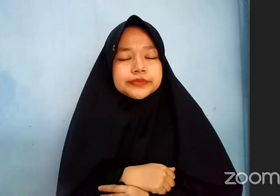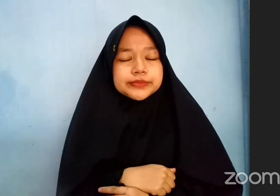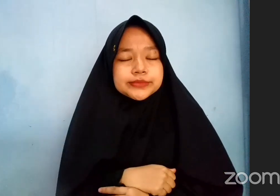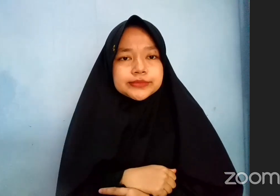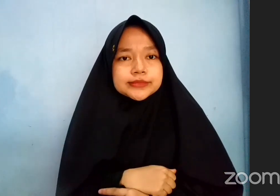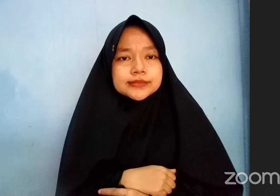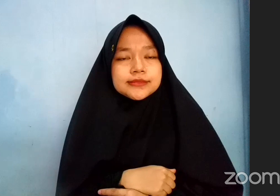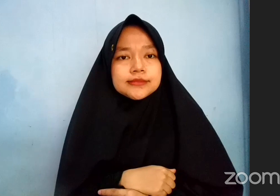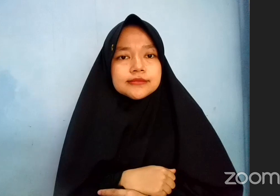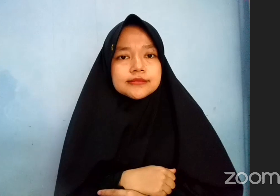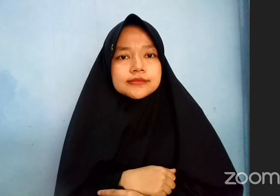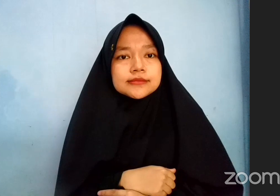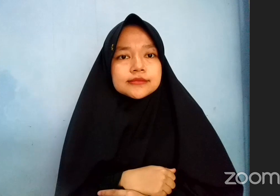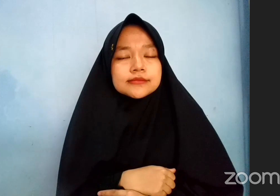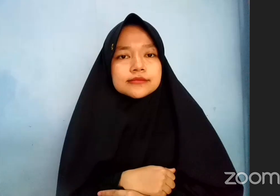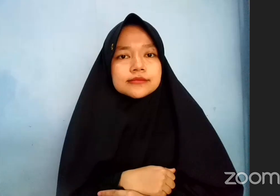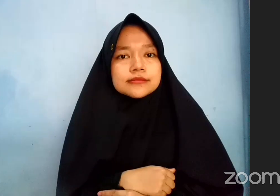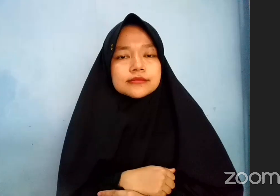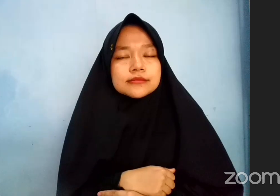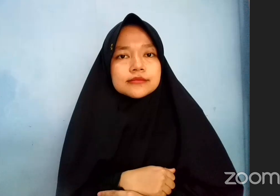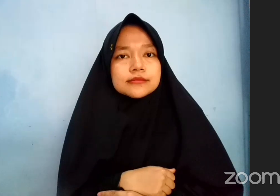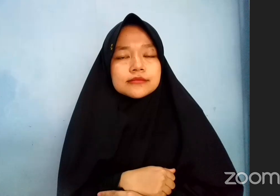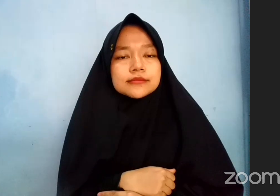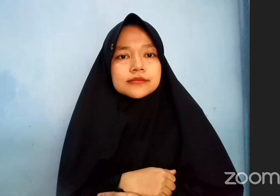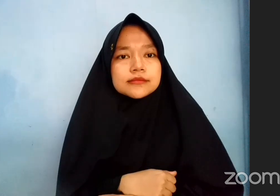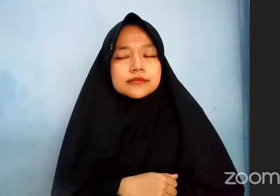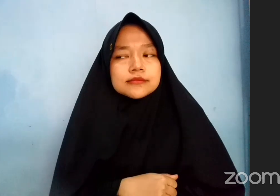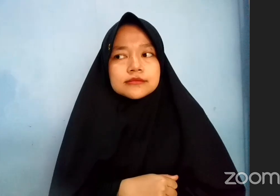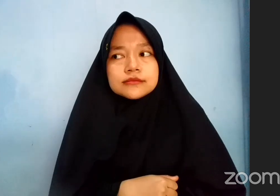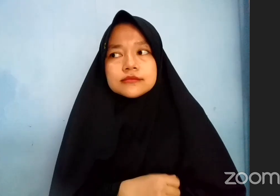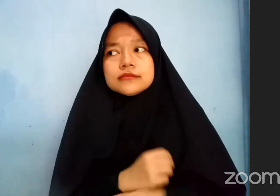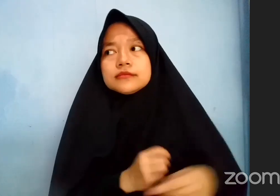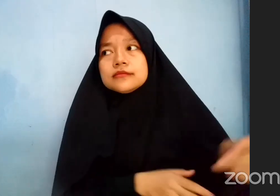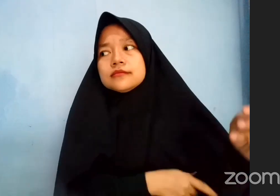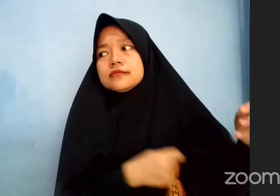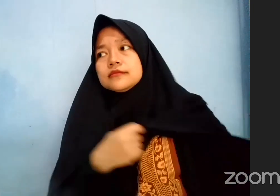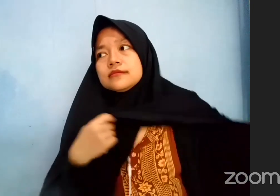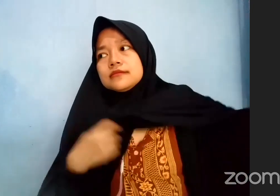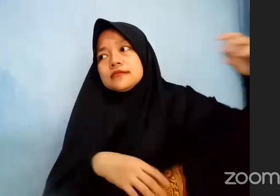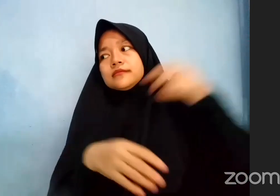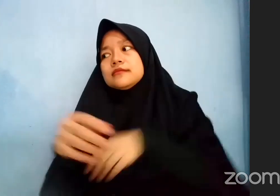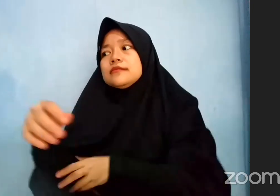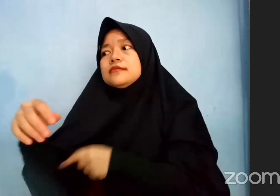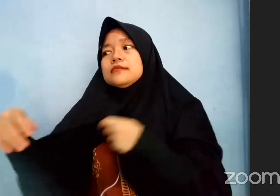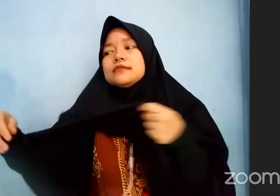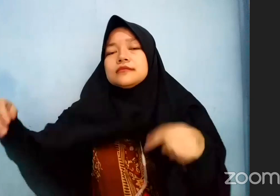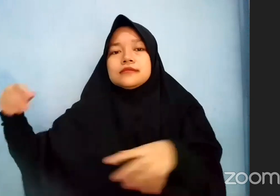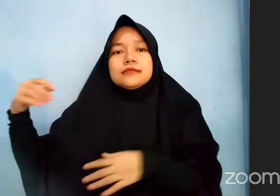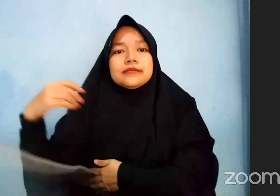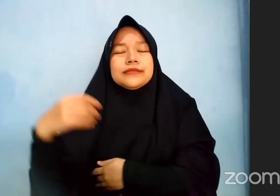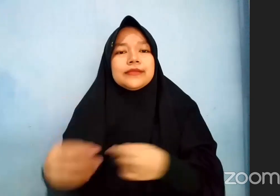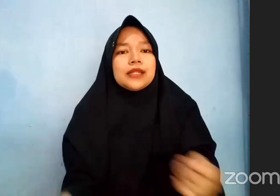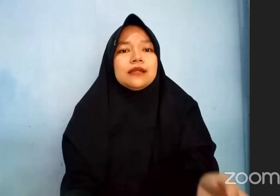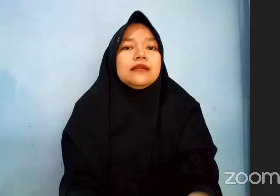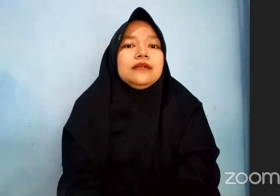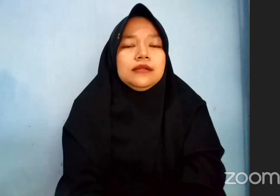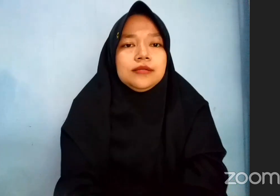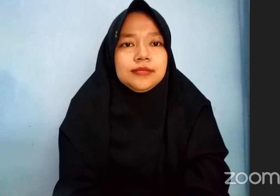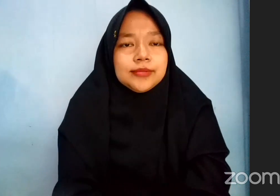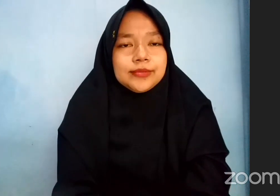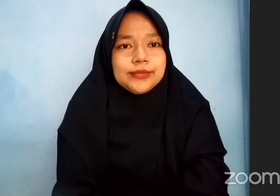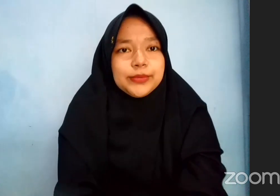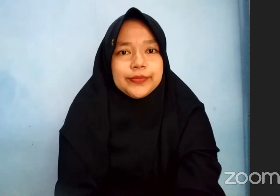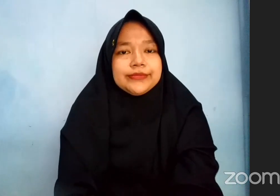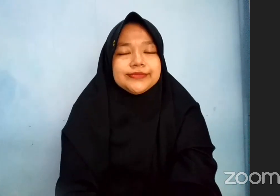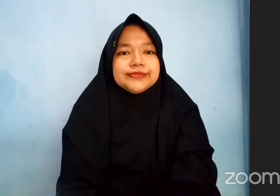tapi sayang nggak sempet biar enggak sempet Belum sempat ke kantor ibu ya tapi nanti ya nanti kita ini tapi